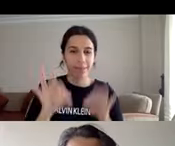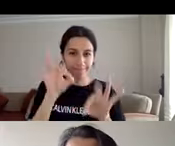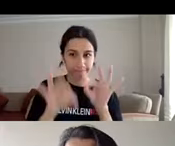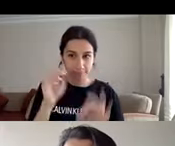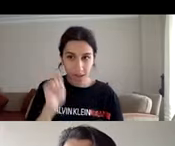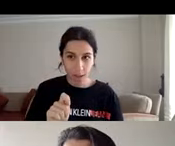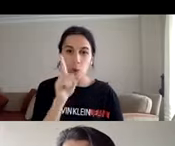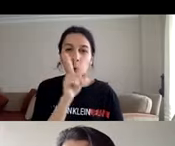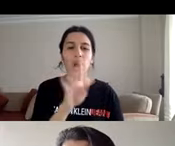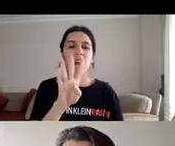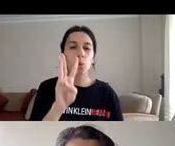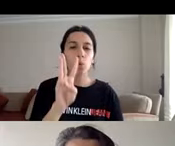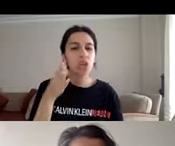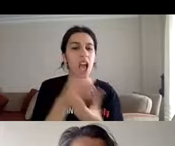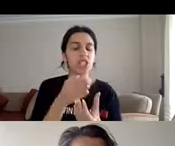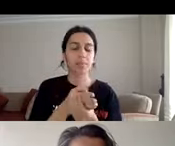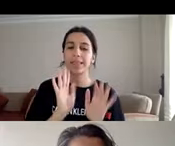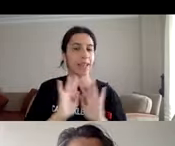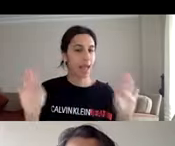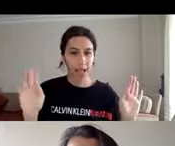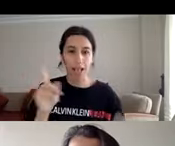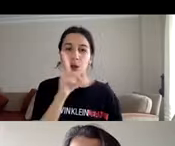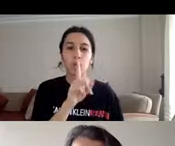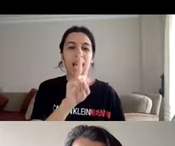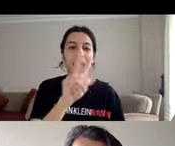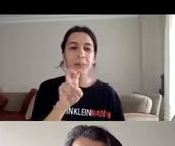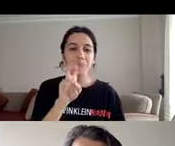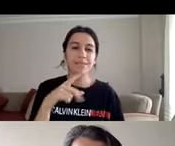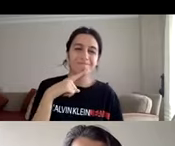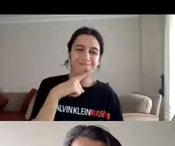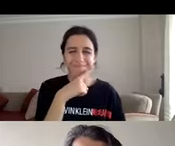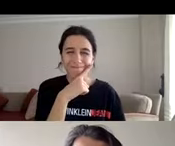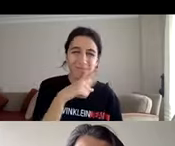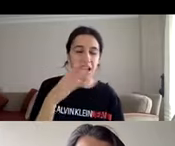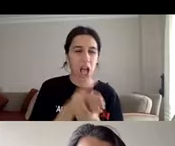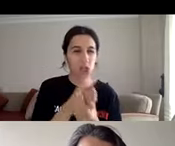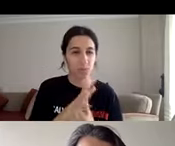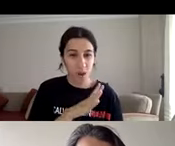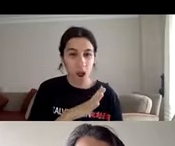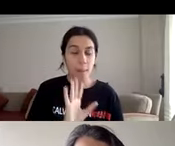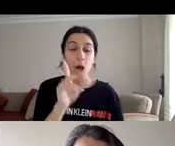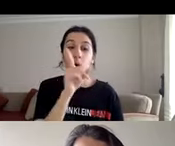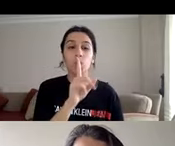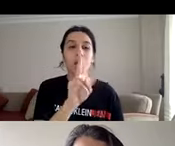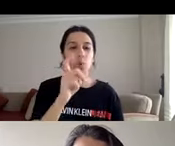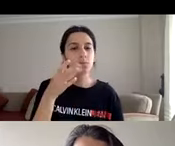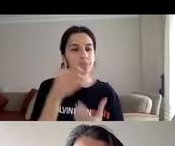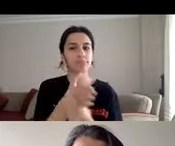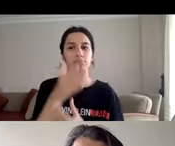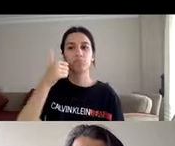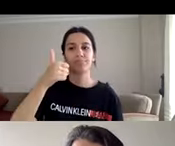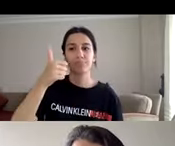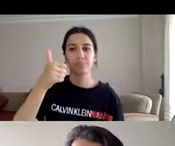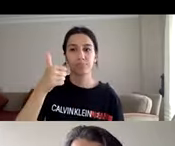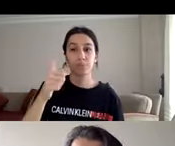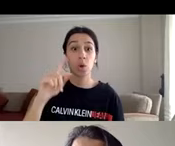Bunların %43'ü erişilebilir değil. %28'ine zorlukla erişilebiliyor. Sadece %29'u erişilebilir. Yani dünyanın